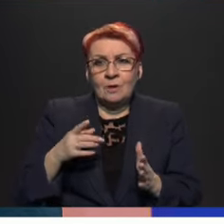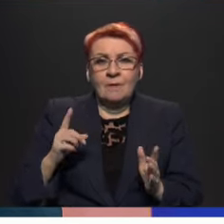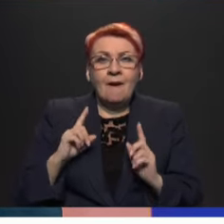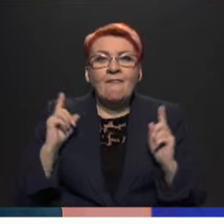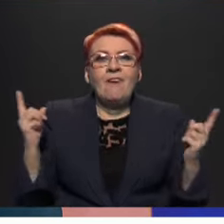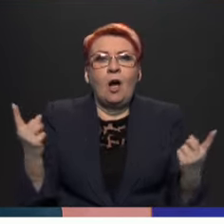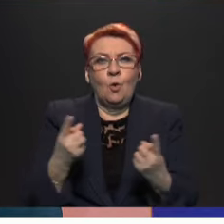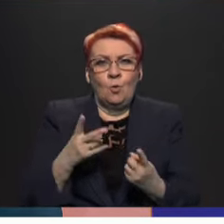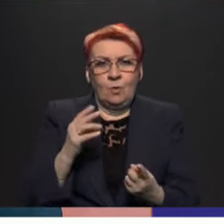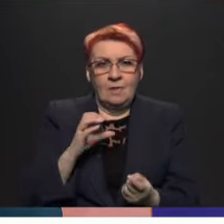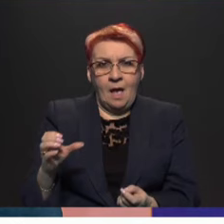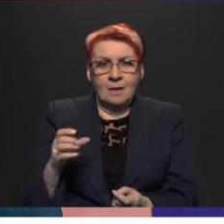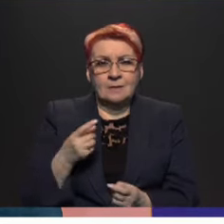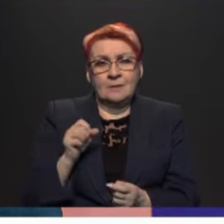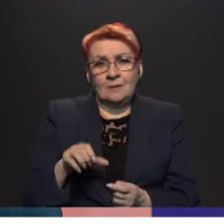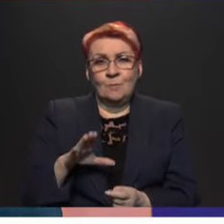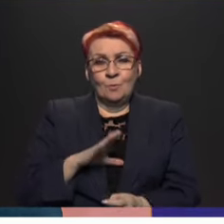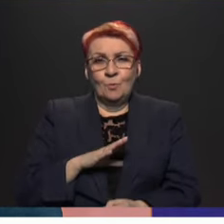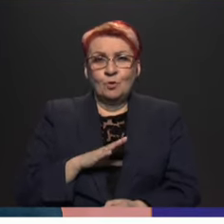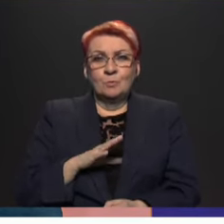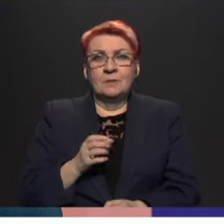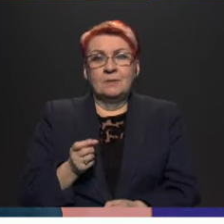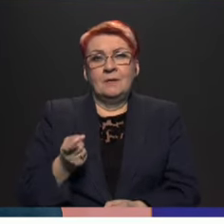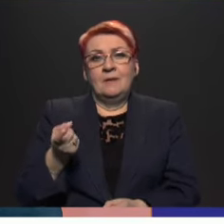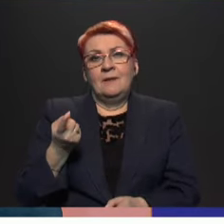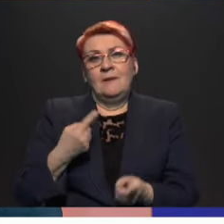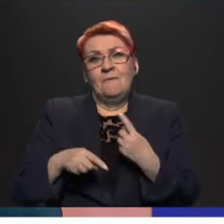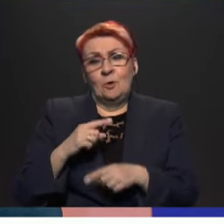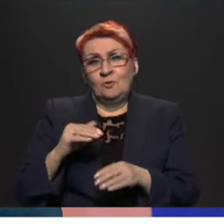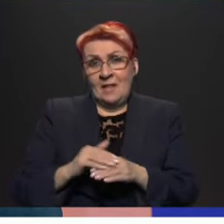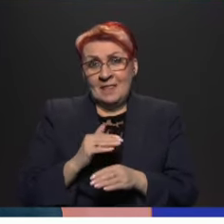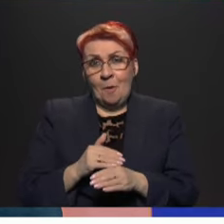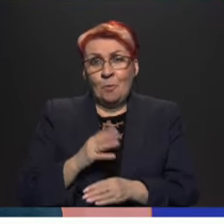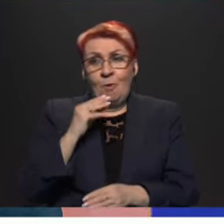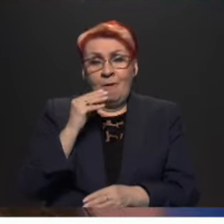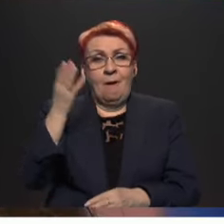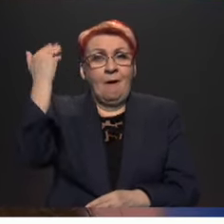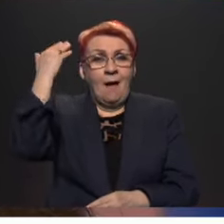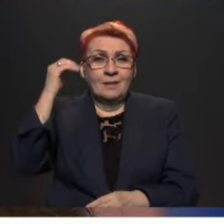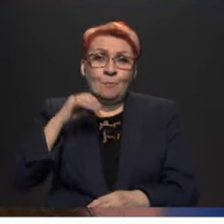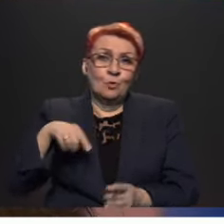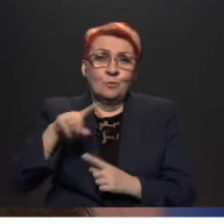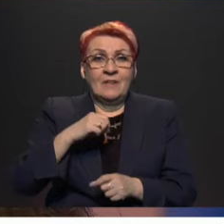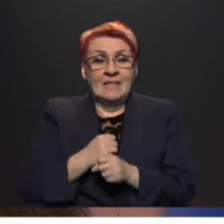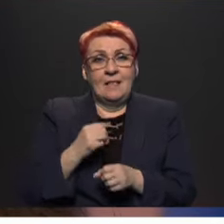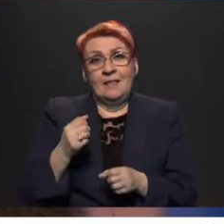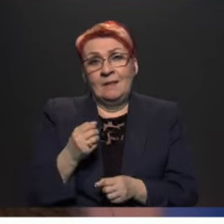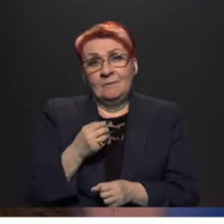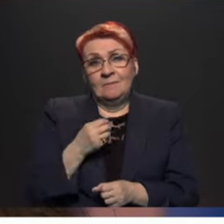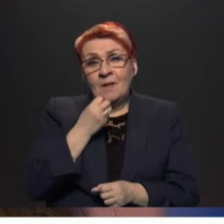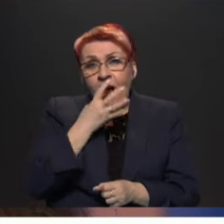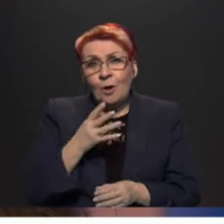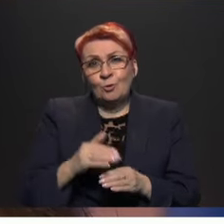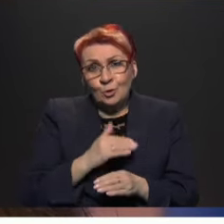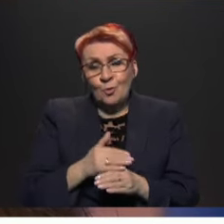тебя, это может быть возвратившееся к тебе добро, потому что когда-то ты тоже что-то сделал хорошее. Вот,